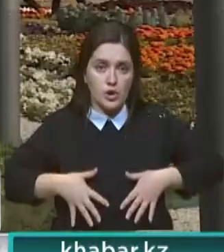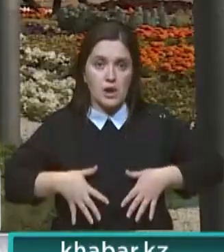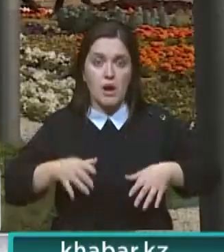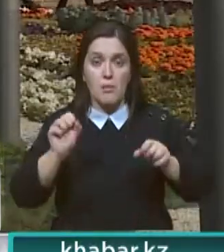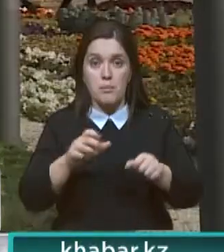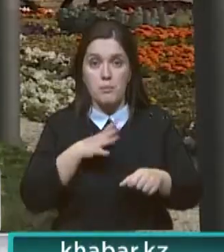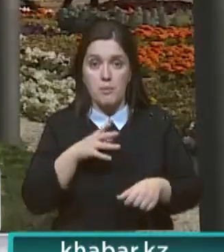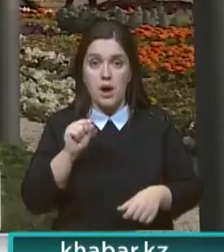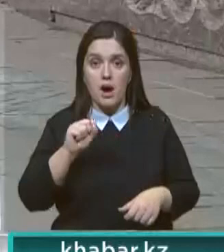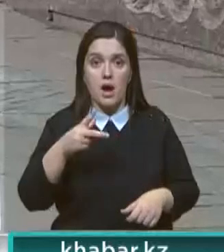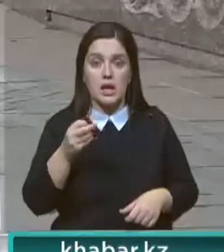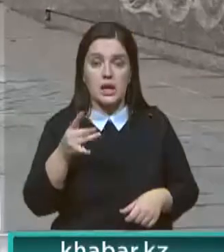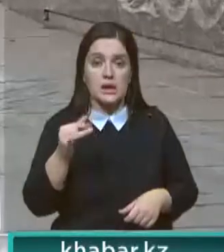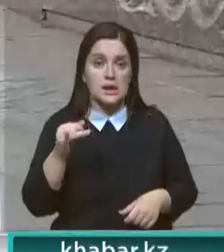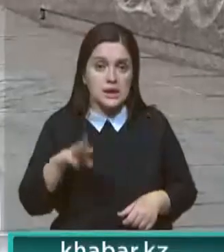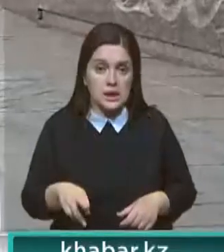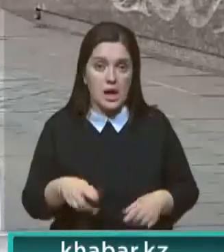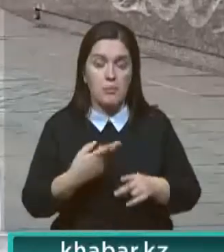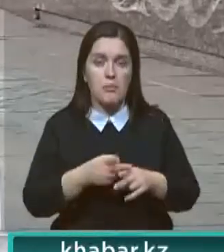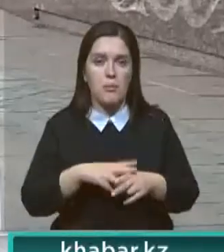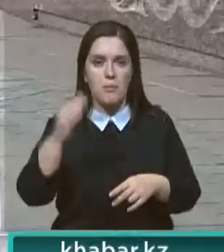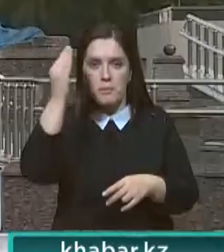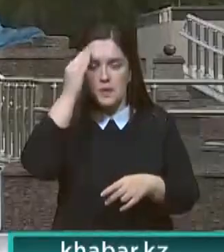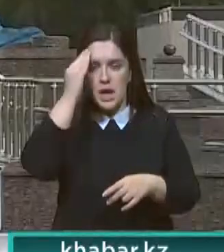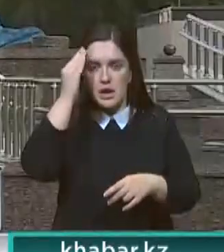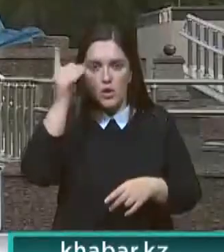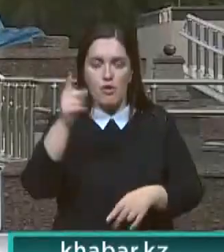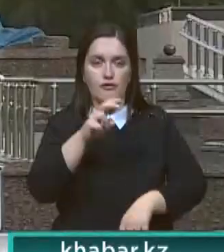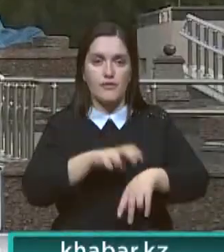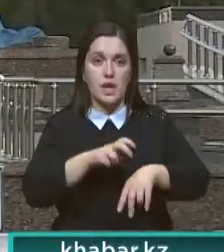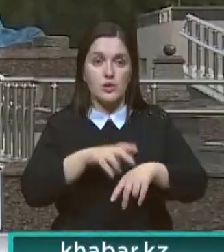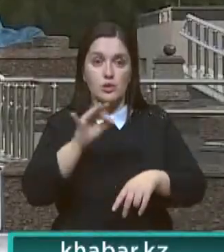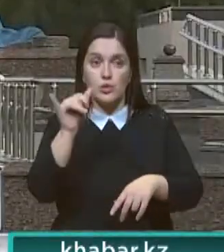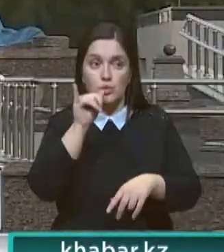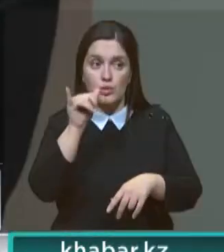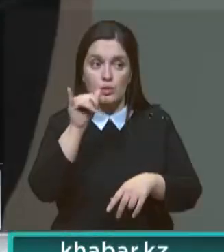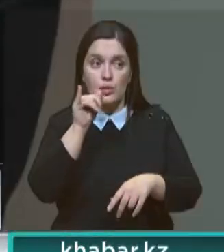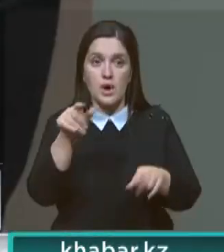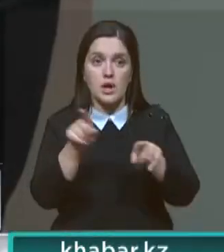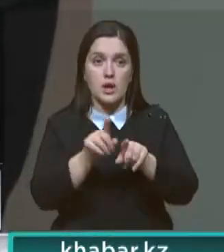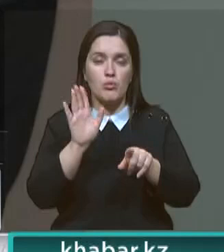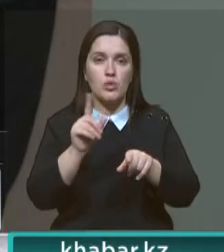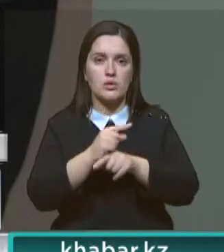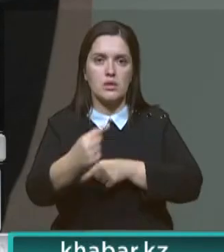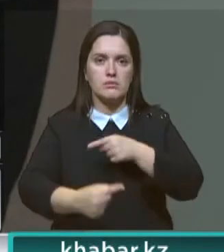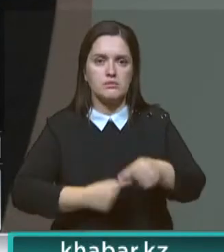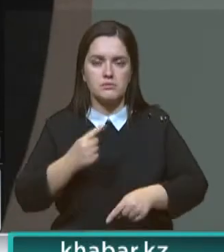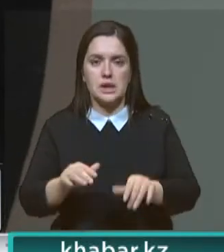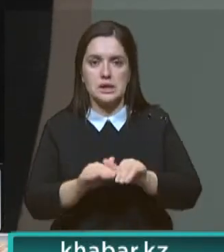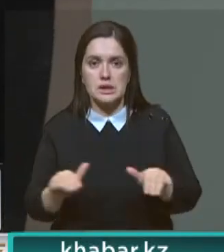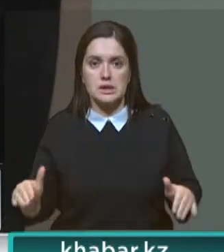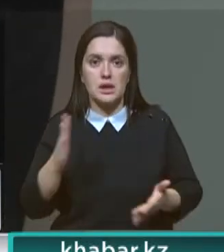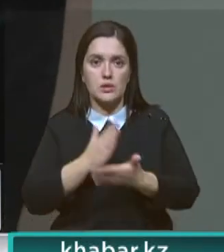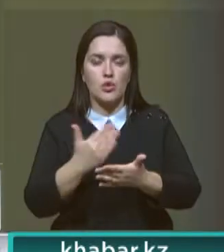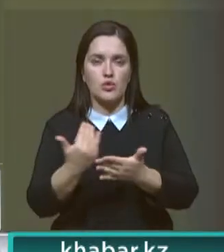могут вызывать аллергию, считают врачи. По мнению нарколога, последствия от курения таких сигарет отразятся и на потомстве. В медицине уже